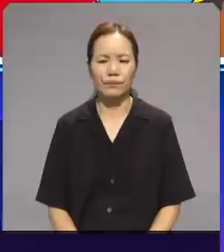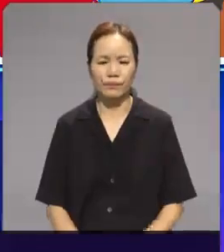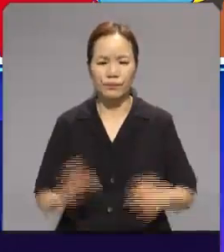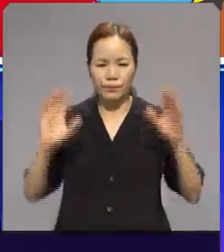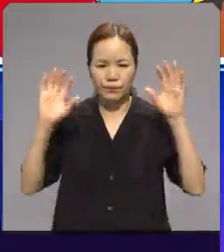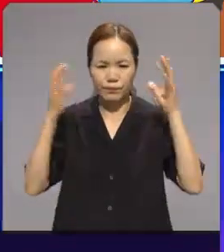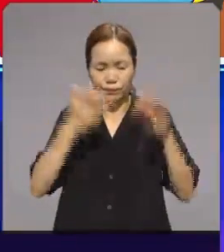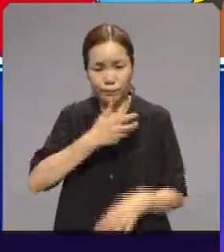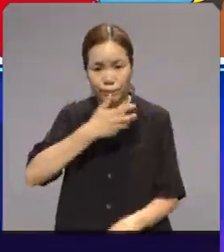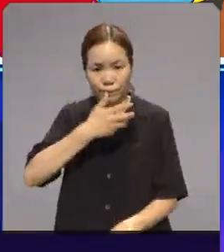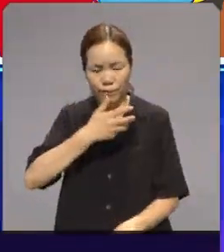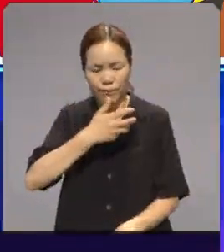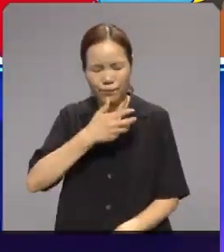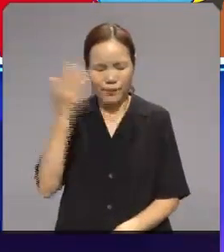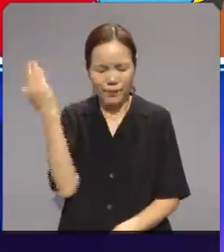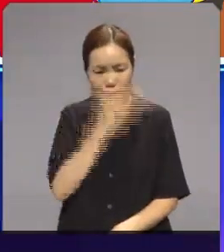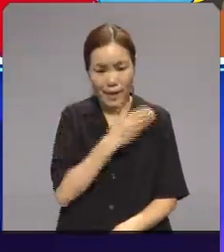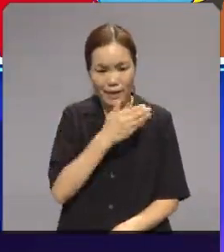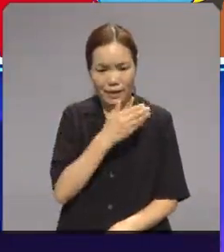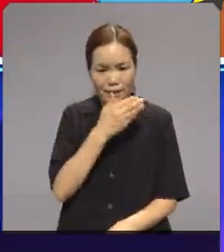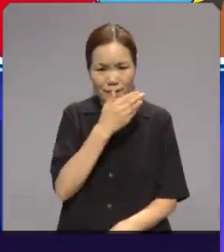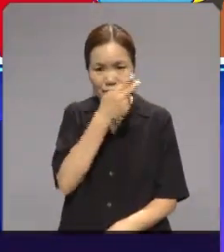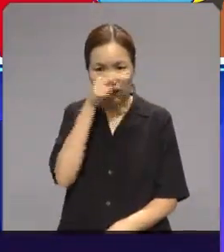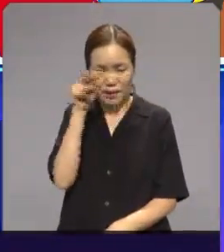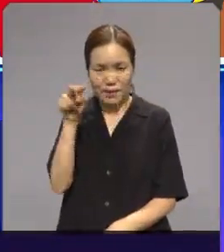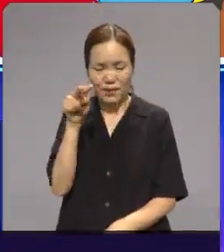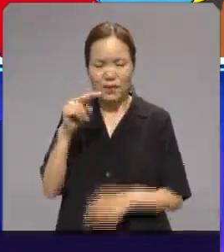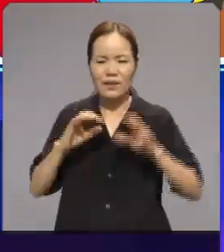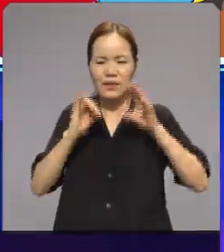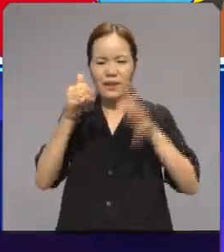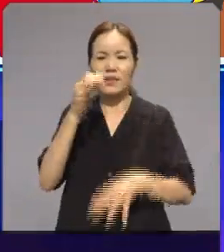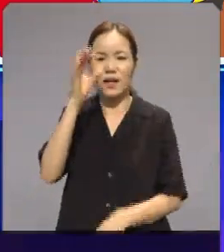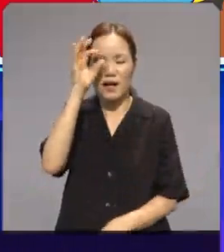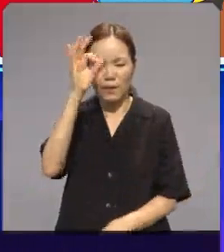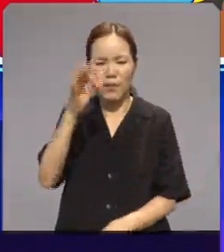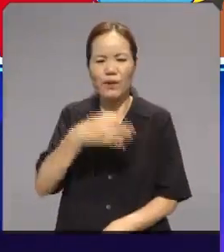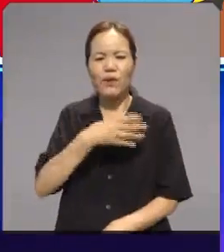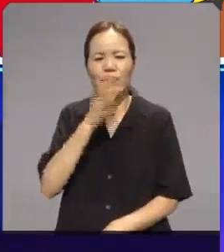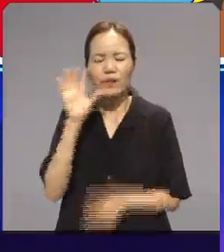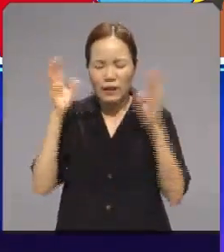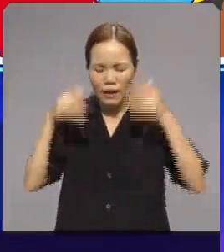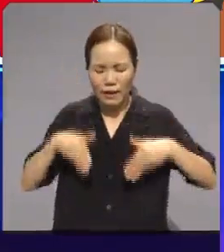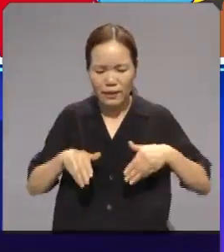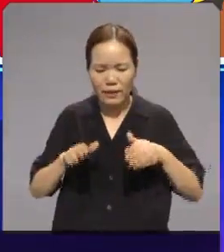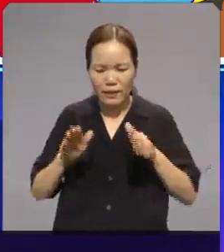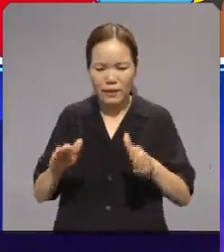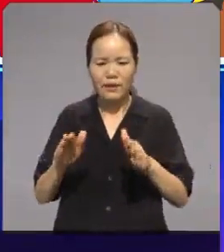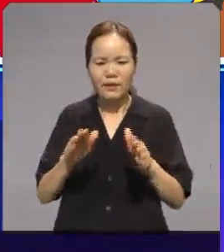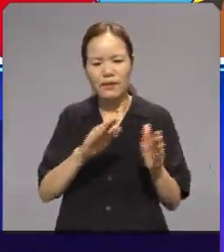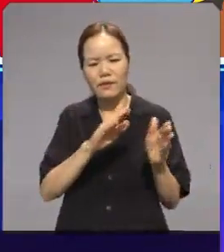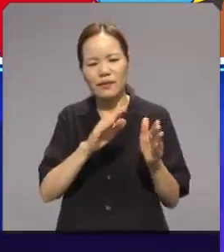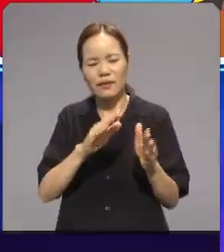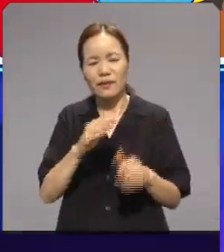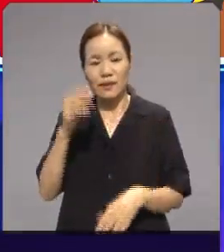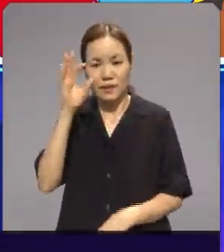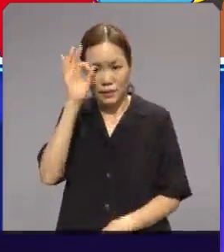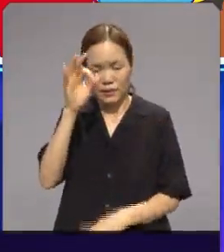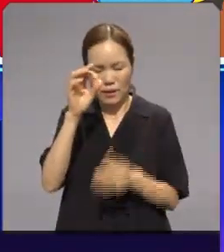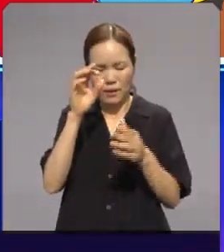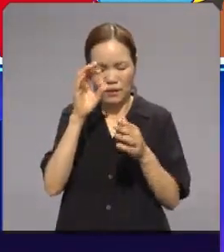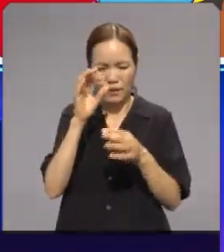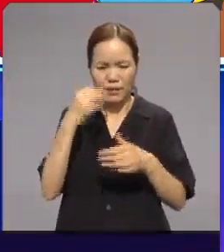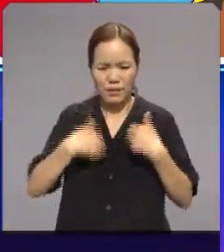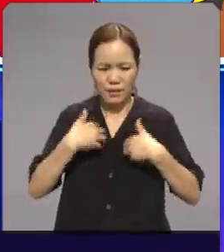네, 아이의 꾸밈 없는 시선으로 세상을 배우고 노산을 바라보는 시선을 유쾌하게 풍자합니다. 새로 나온